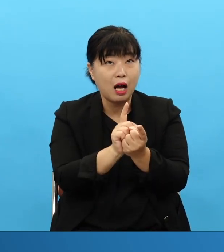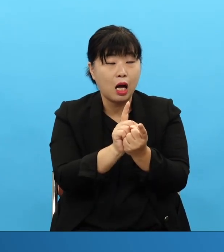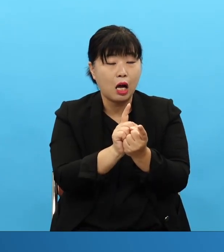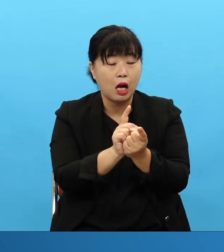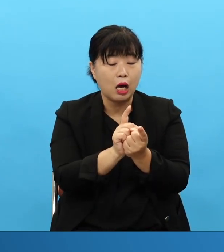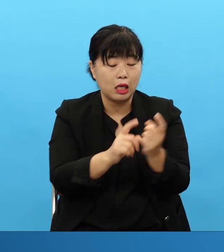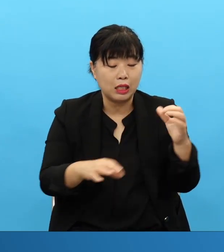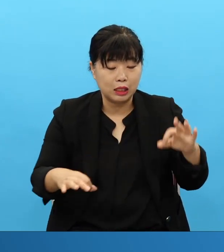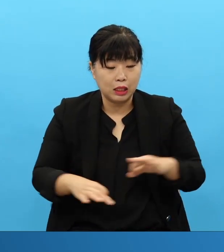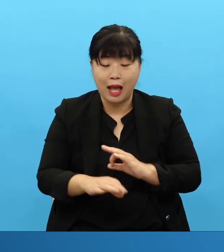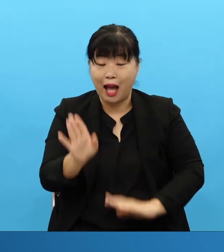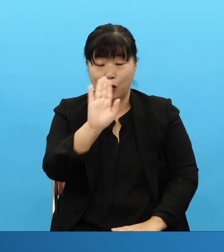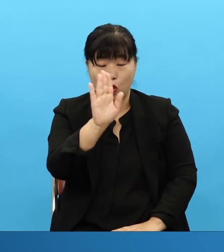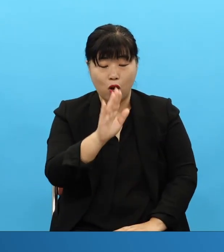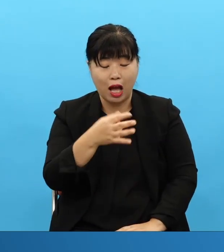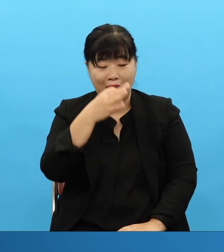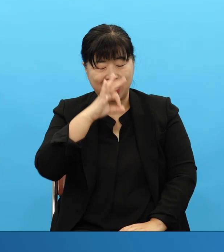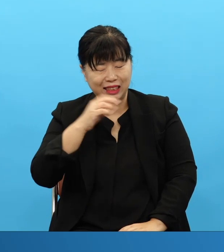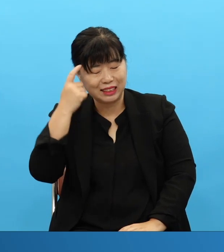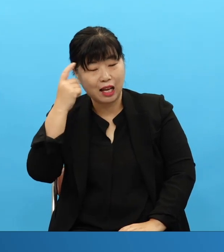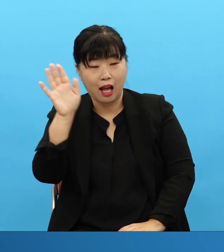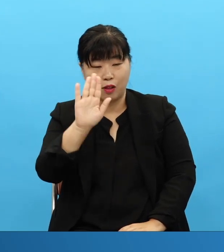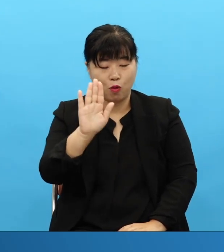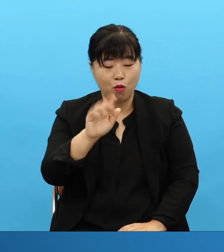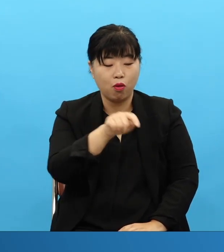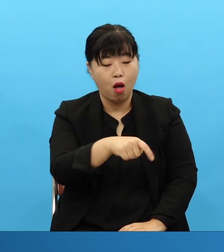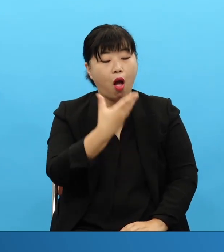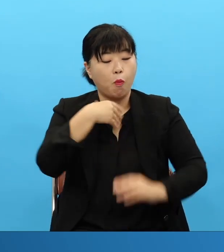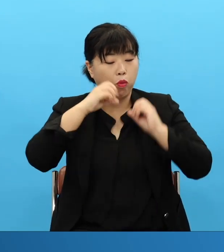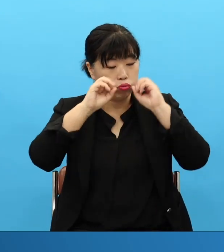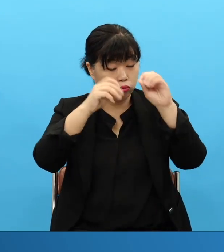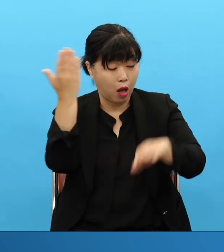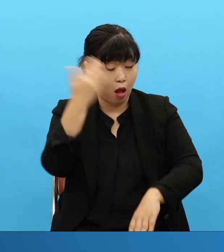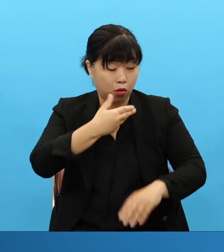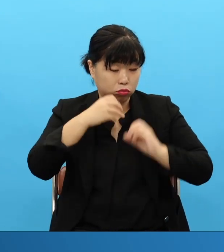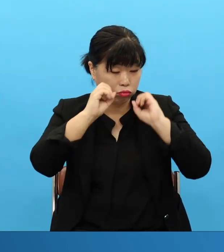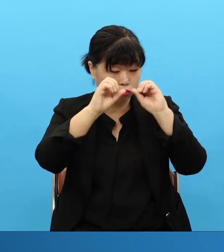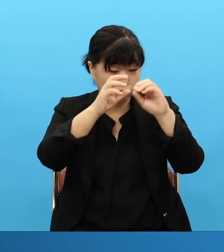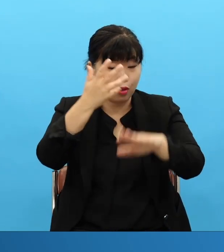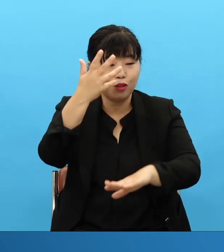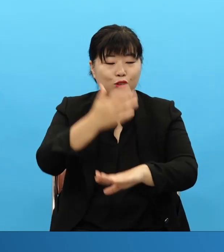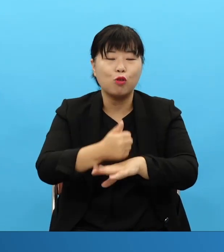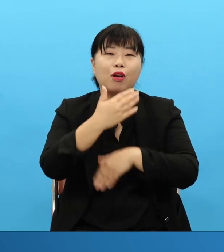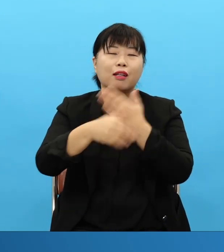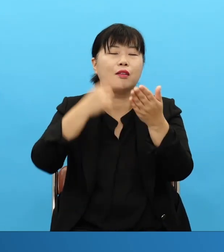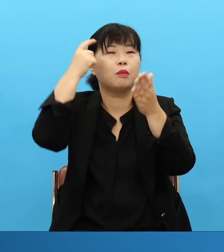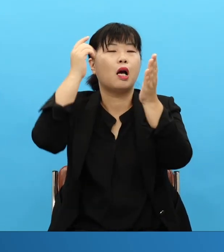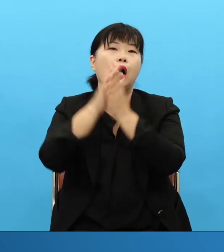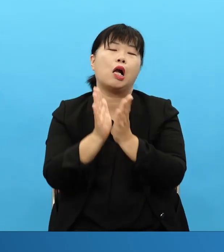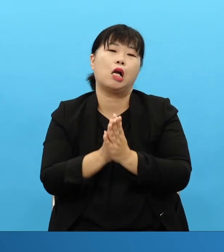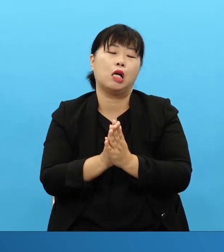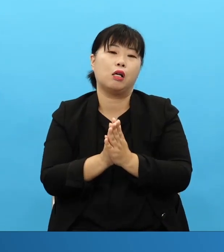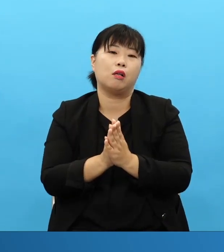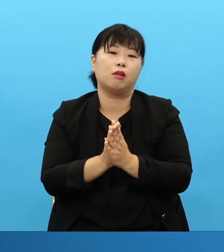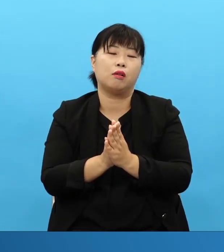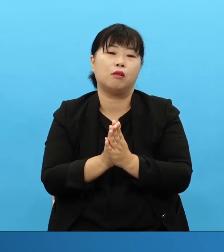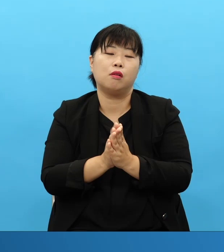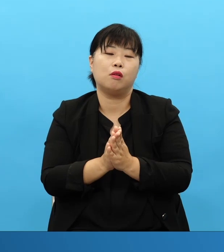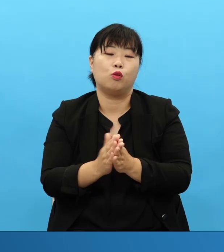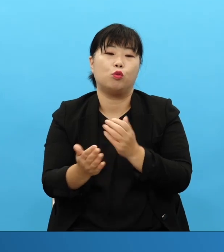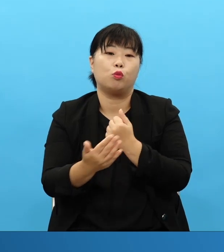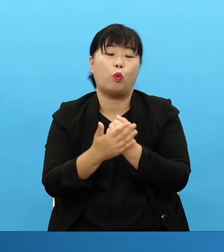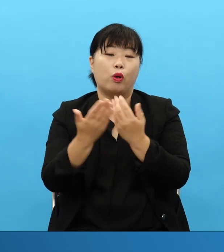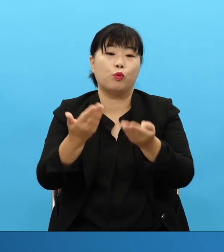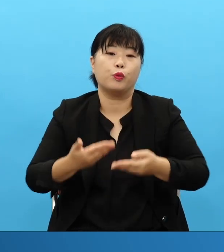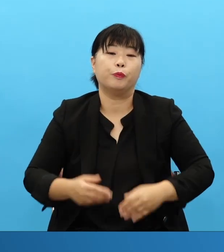안 해도 여러분의 산업이 반드시 빛의 경제를 회복하는 산업 돼야 돼요. Even though we don't go to that extent of proclaiming 그렇죠. the gospel,